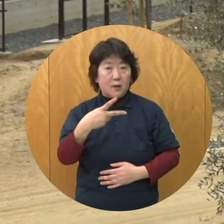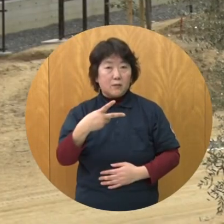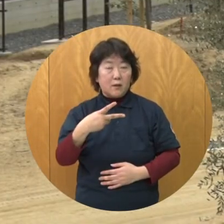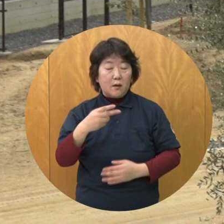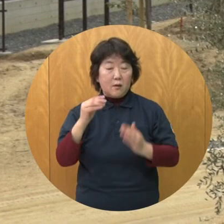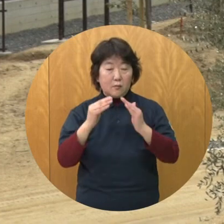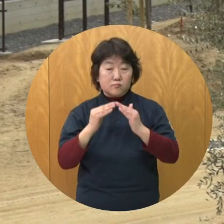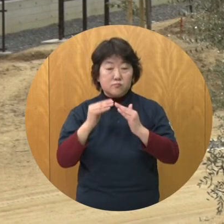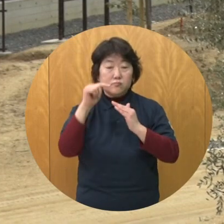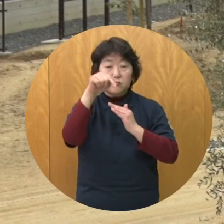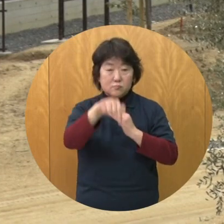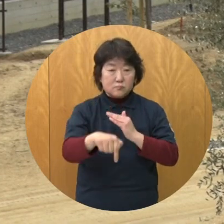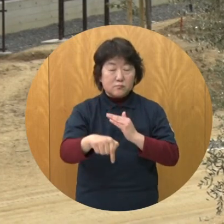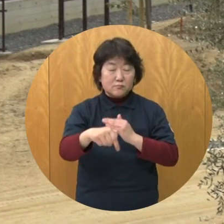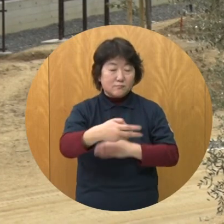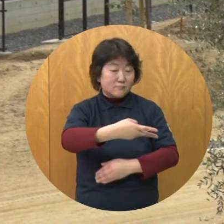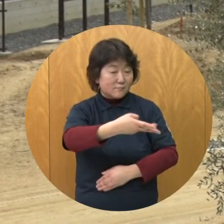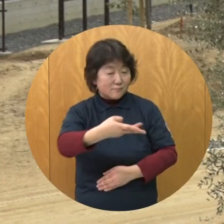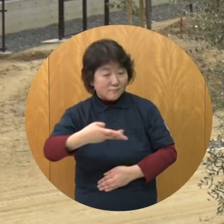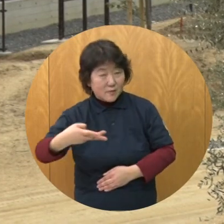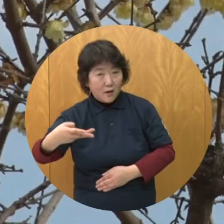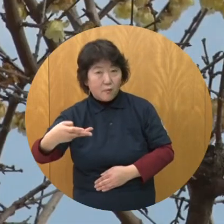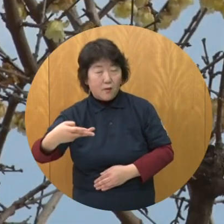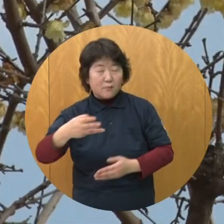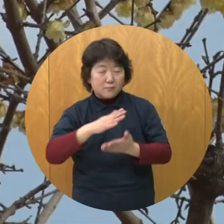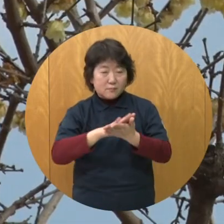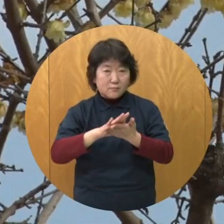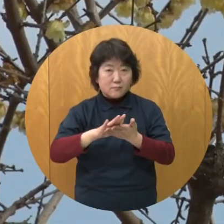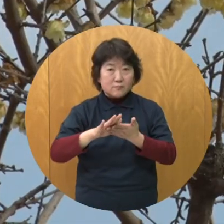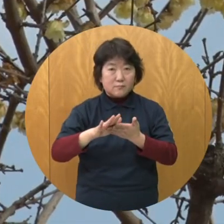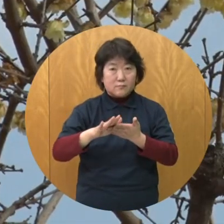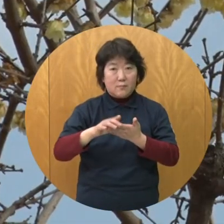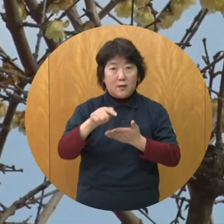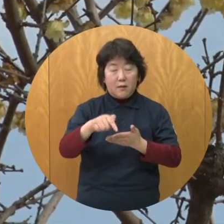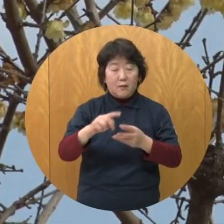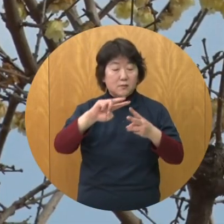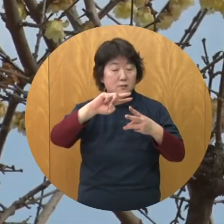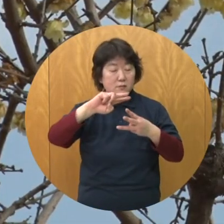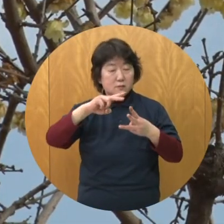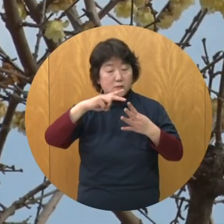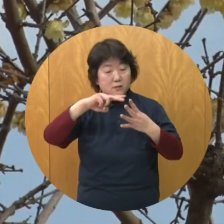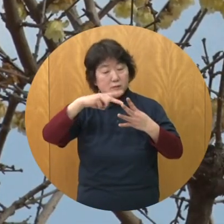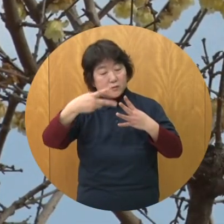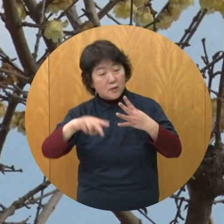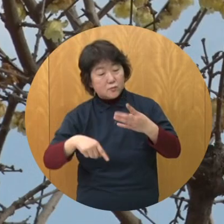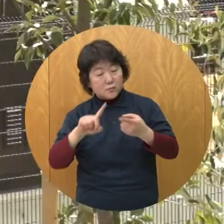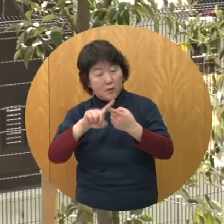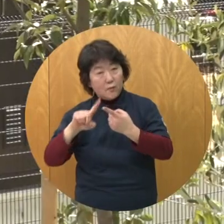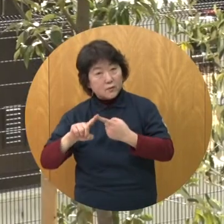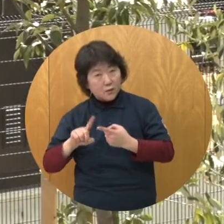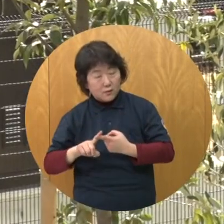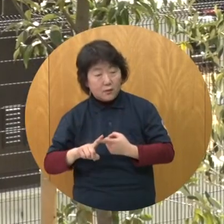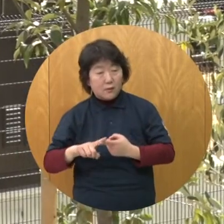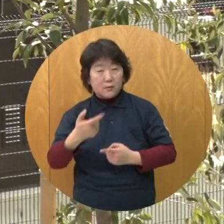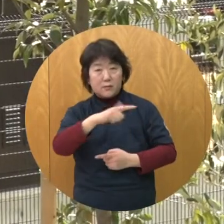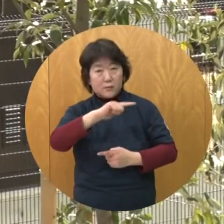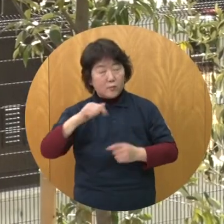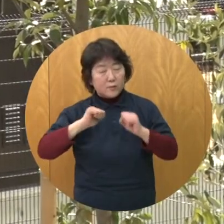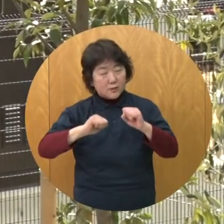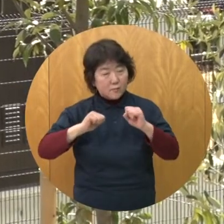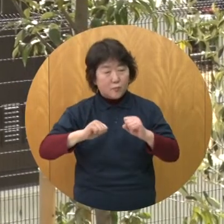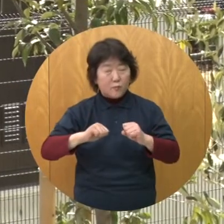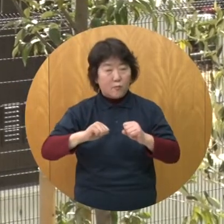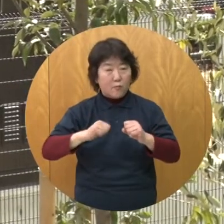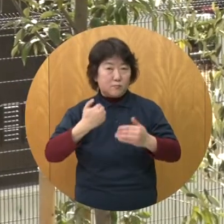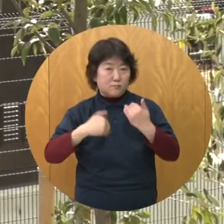また屋外には井戸水を使った小川やビオトープもあり、季節ごとに表情を変えながら様々な生